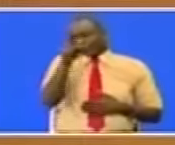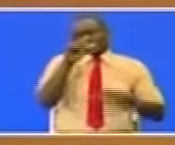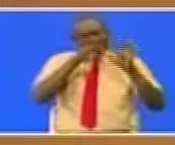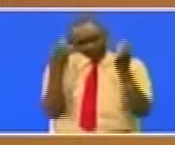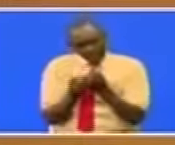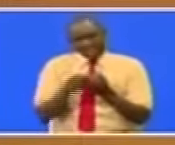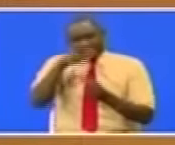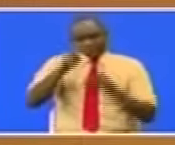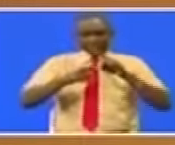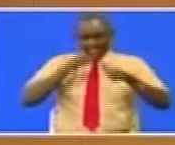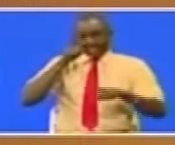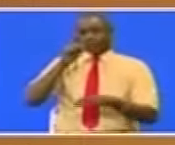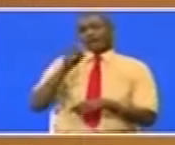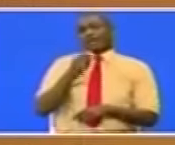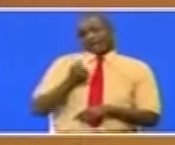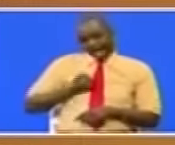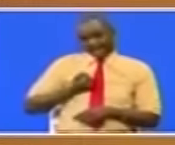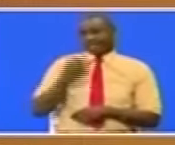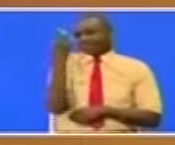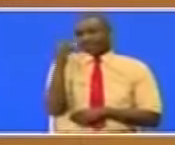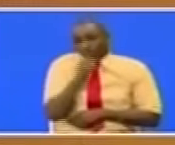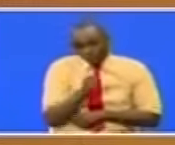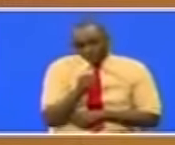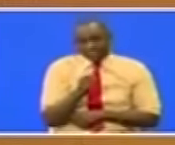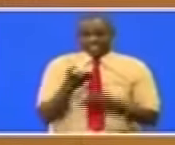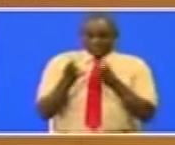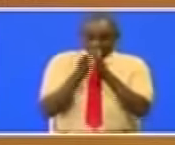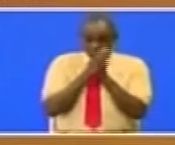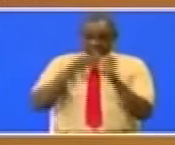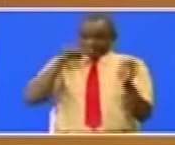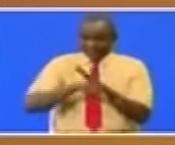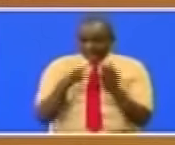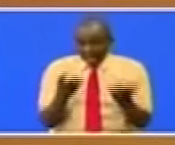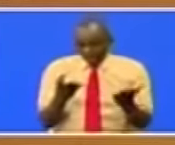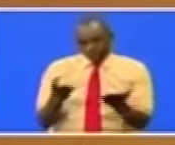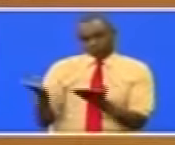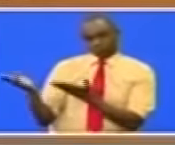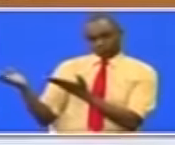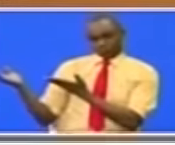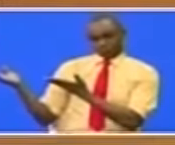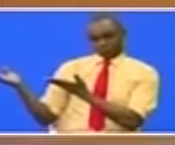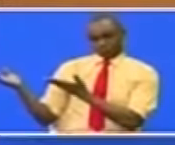amema msichana mwenye umri Wa miaka mitatu mwan habari wetu Fred muturi Ana arifu kutoka